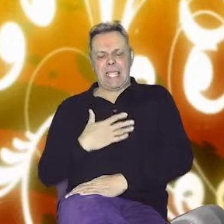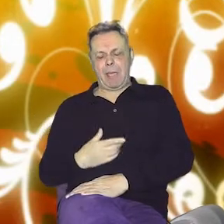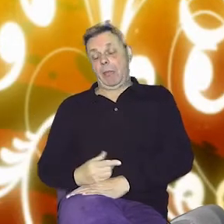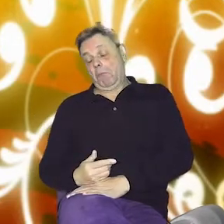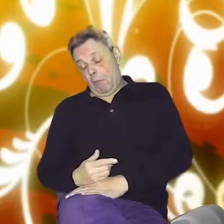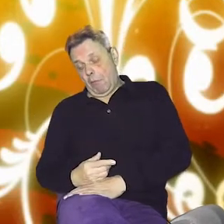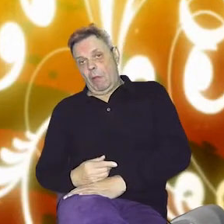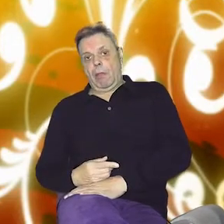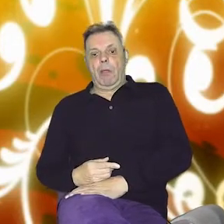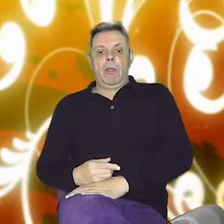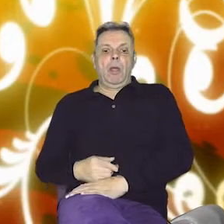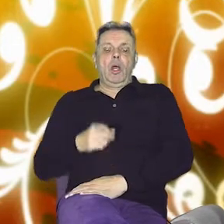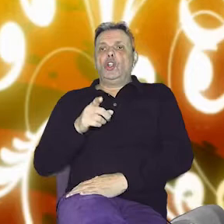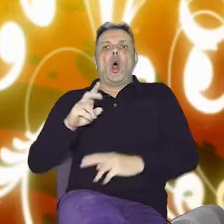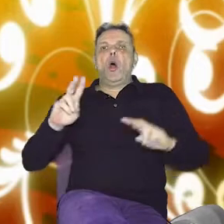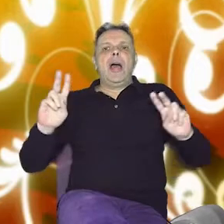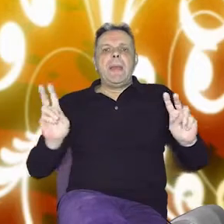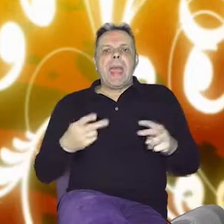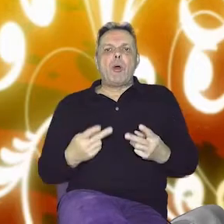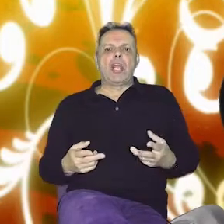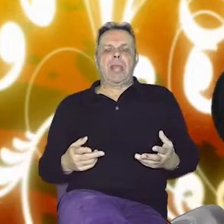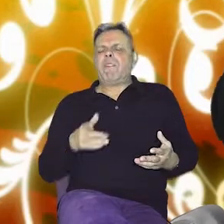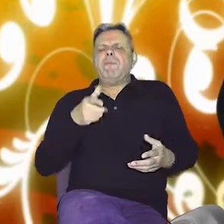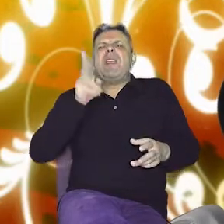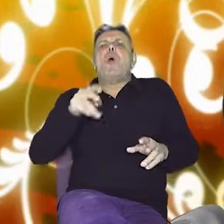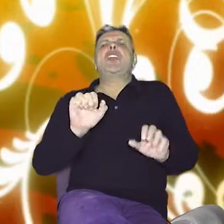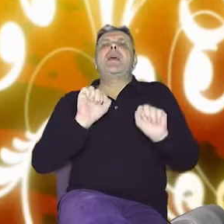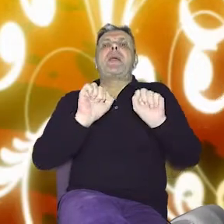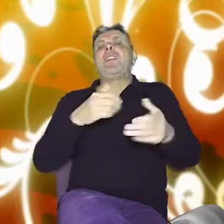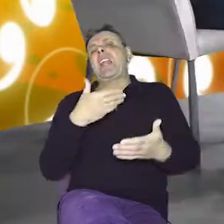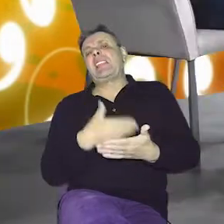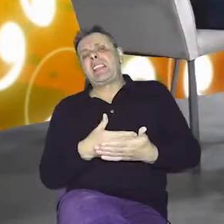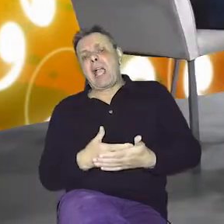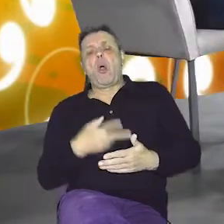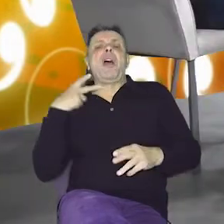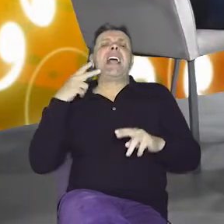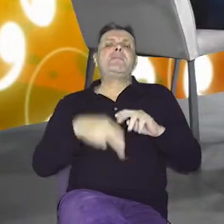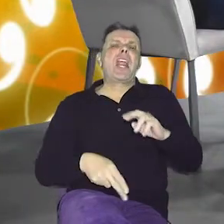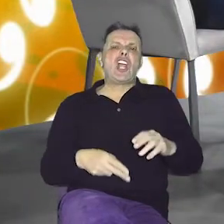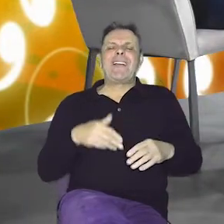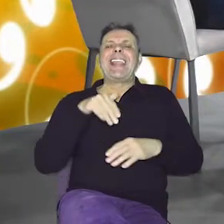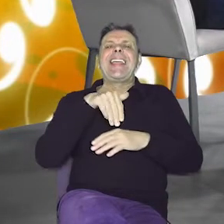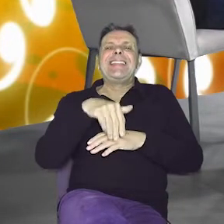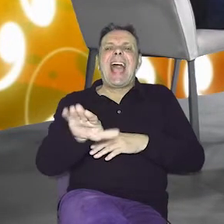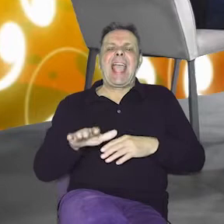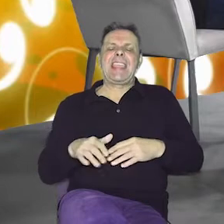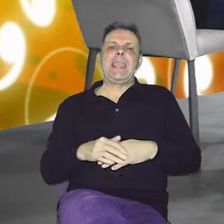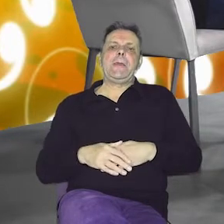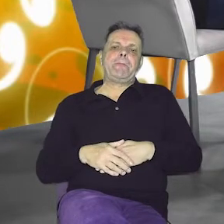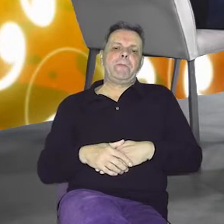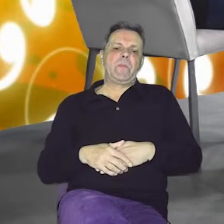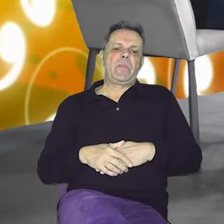To ne možete, možete prevenirati na način da sprječavate daljnji